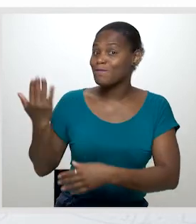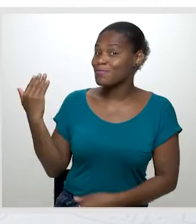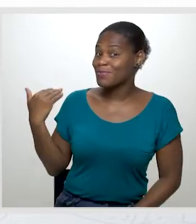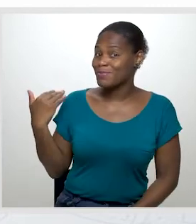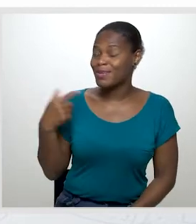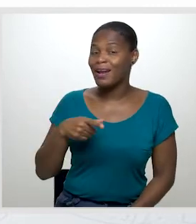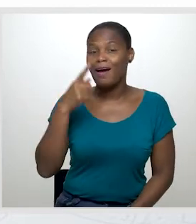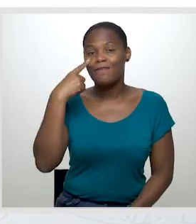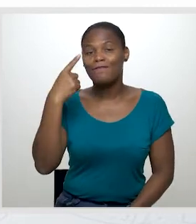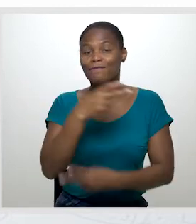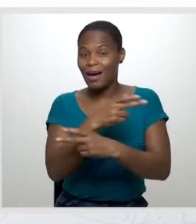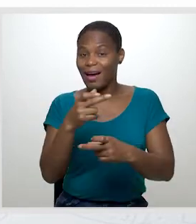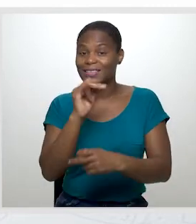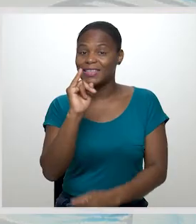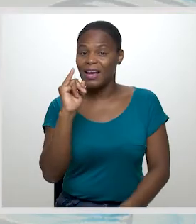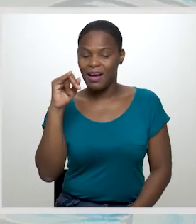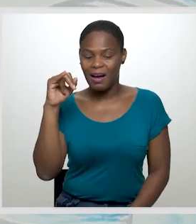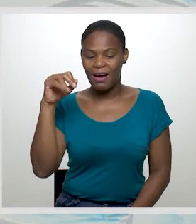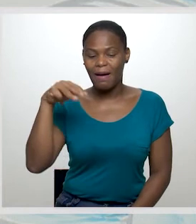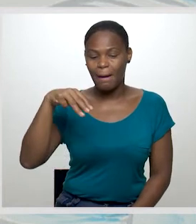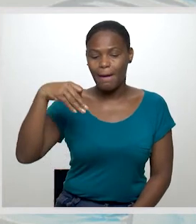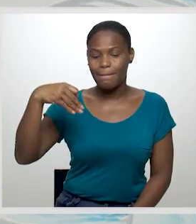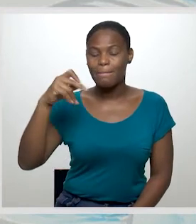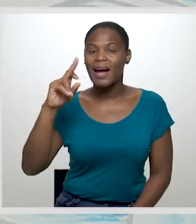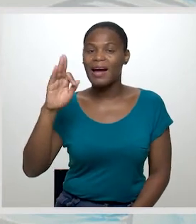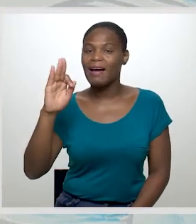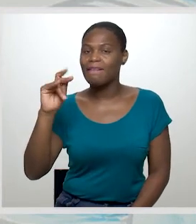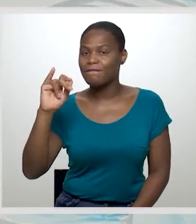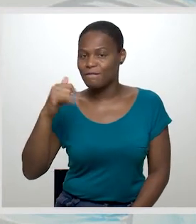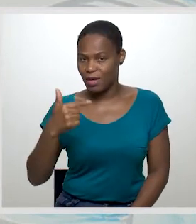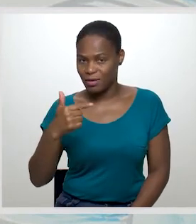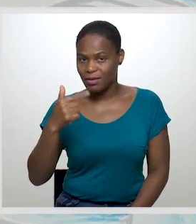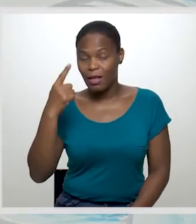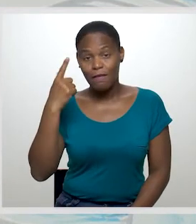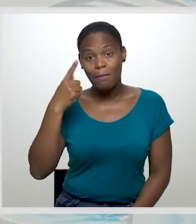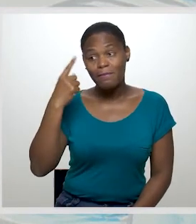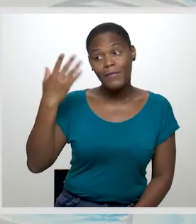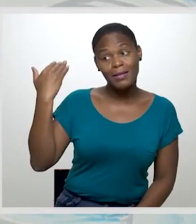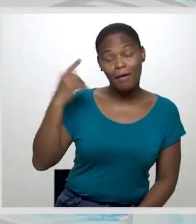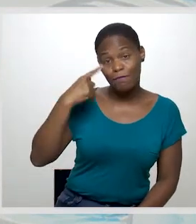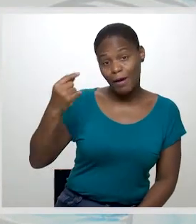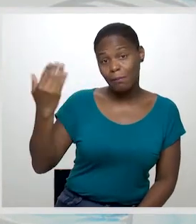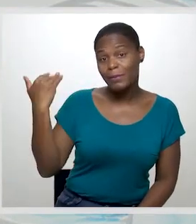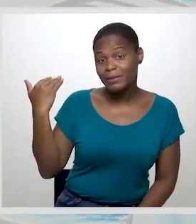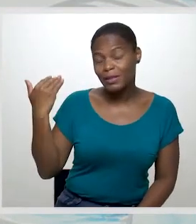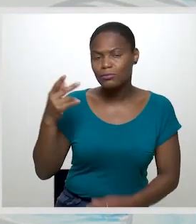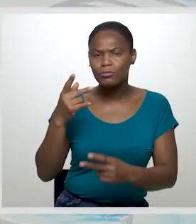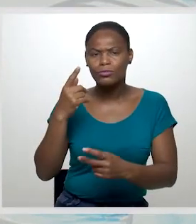à l'imparfait. Elle exprime une action au passé, au présent ou au